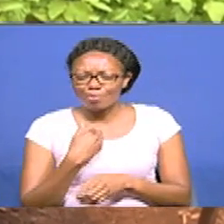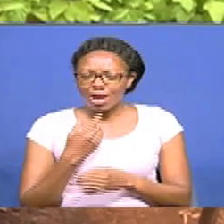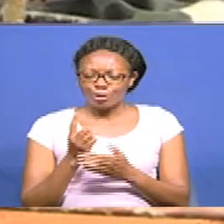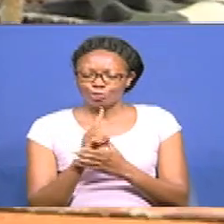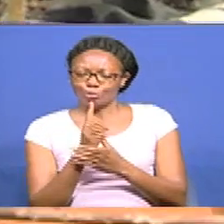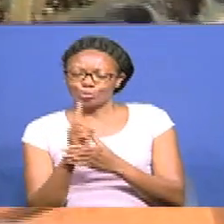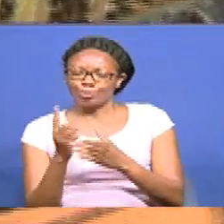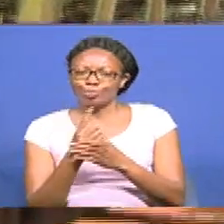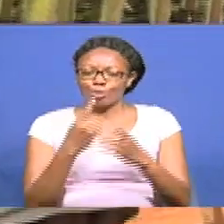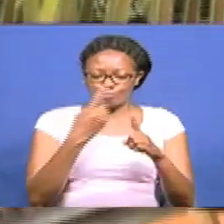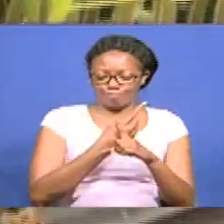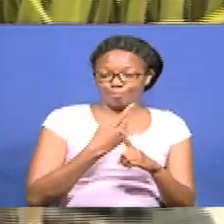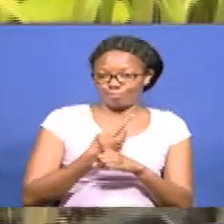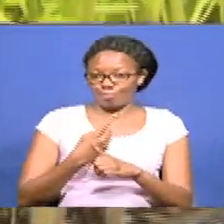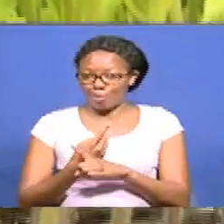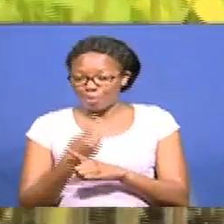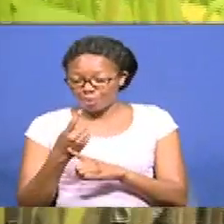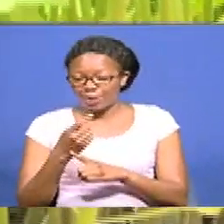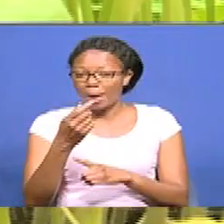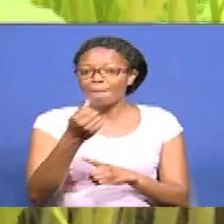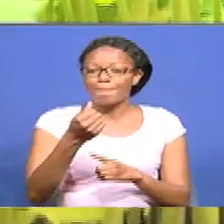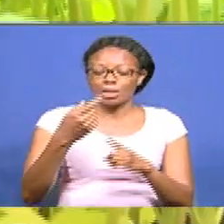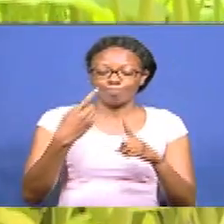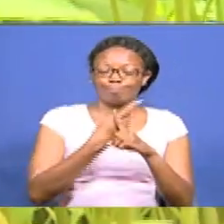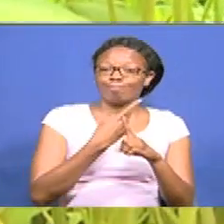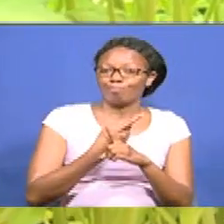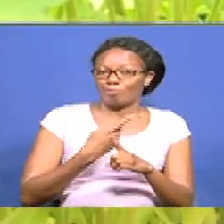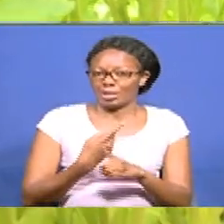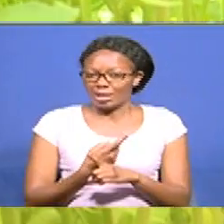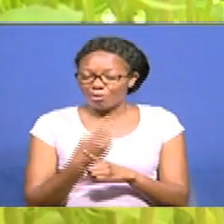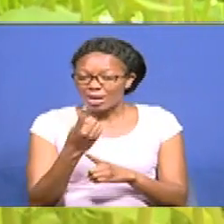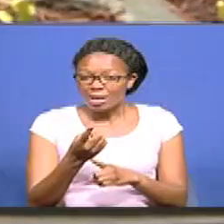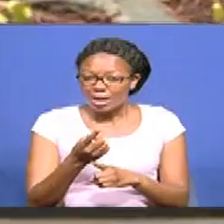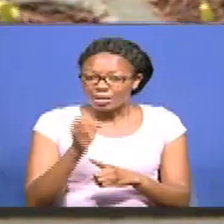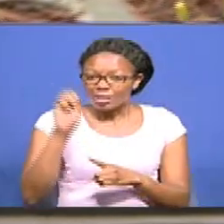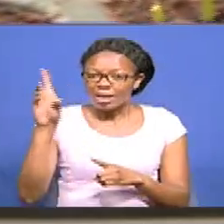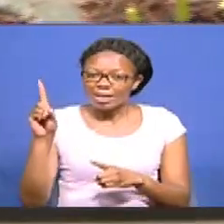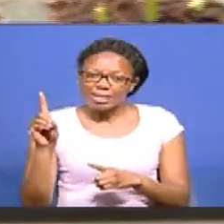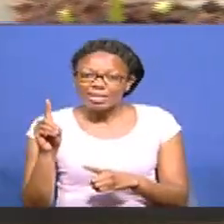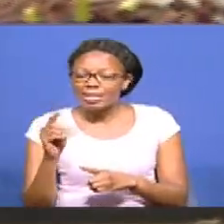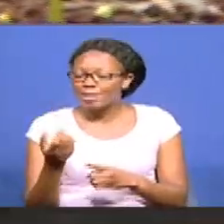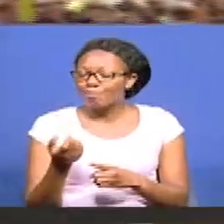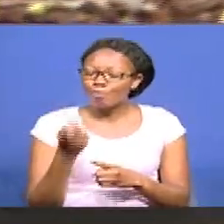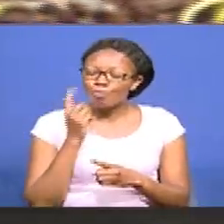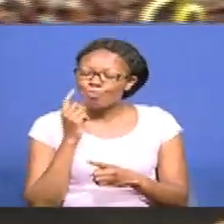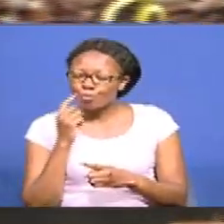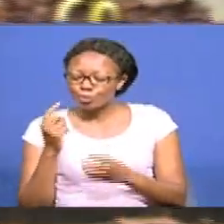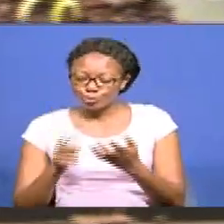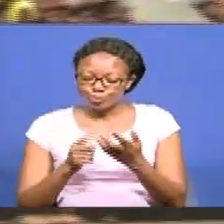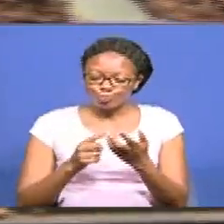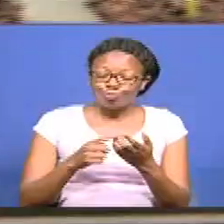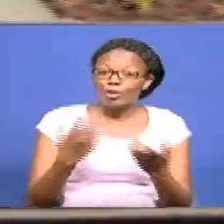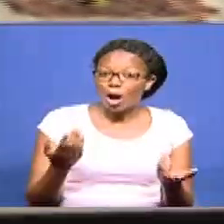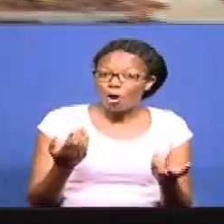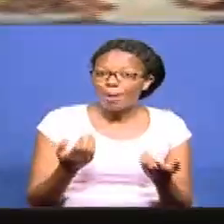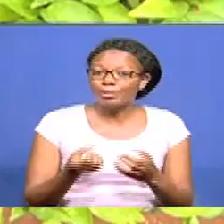mbalimbali. Miche hii huwa na bei tofauti tofauti ikitegemea jinsi mbegu yenyewe walivyoinunua, mche huo